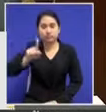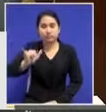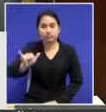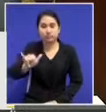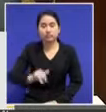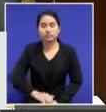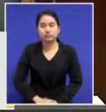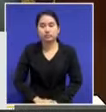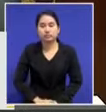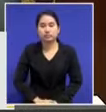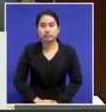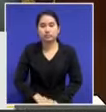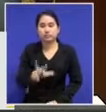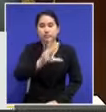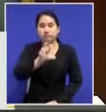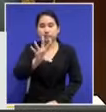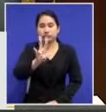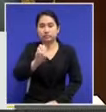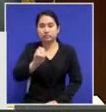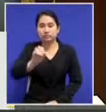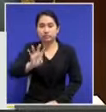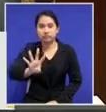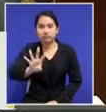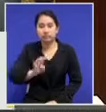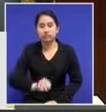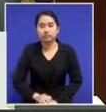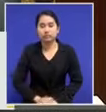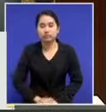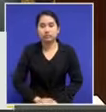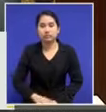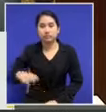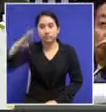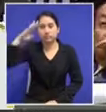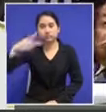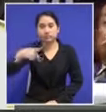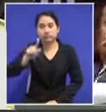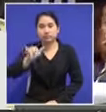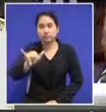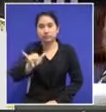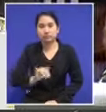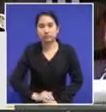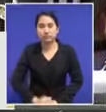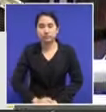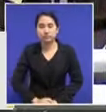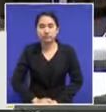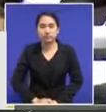าครับ 374นายพิสารมานวพัฒน์ พลเอกประยุทธ์จันทร์โอชา